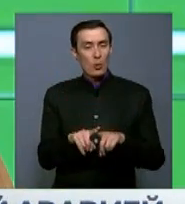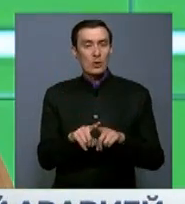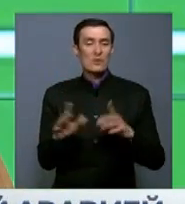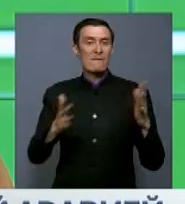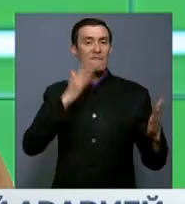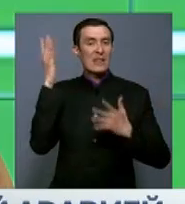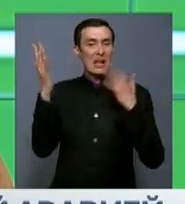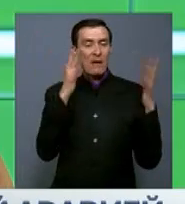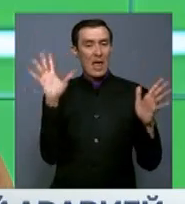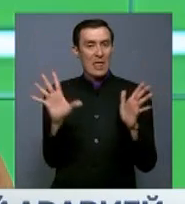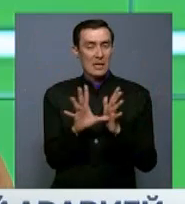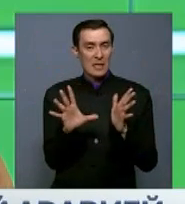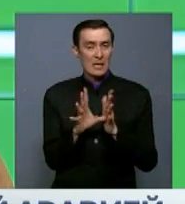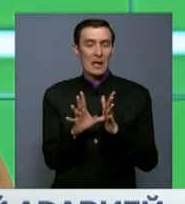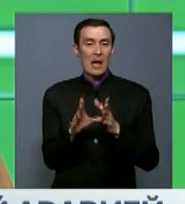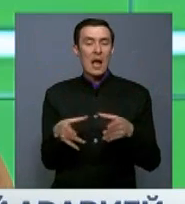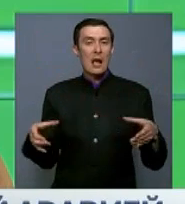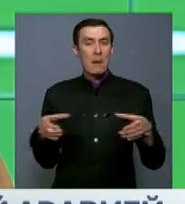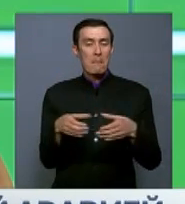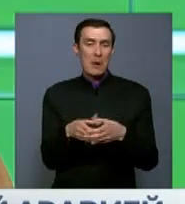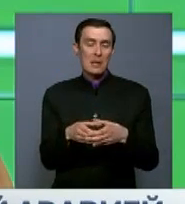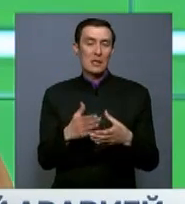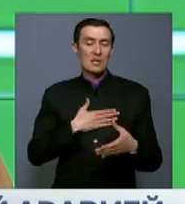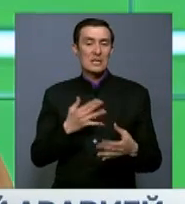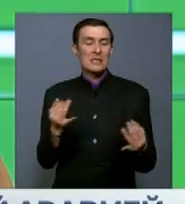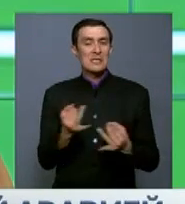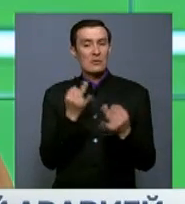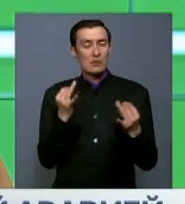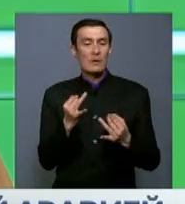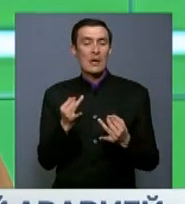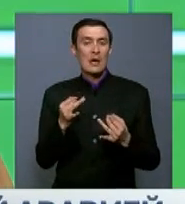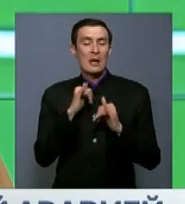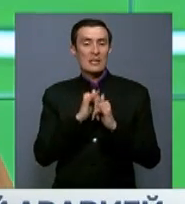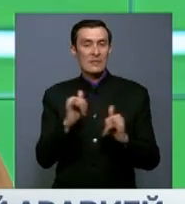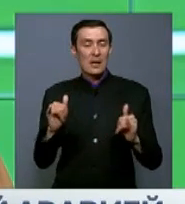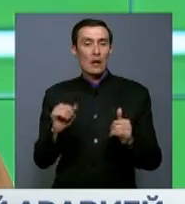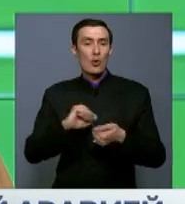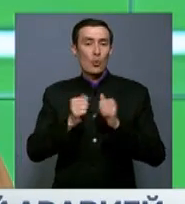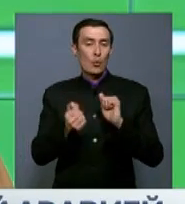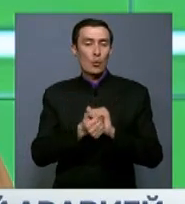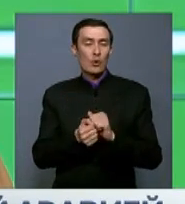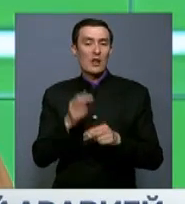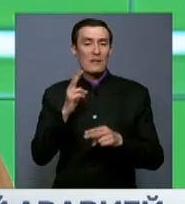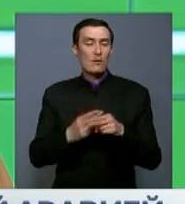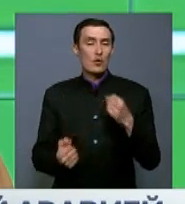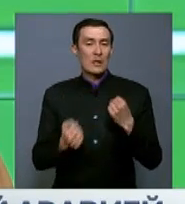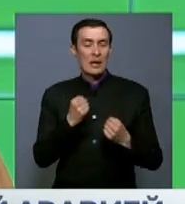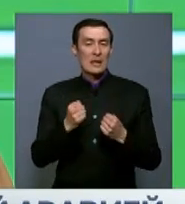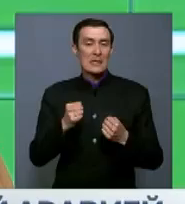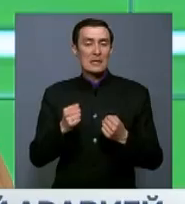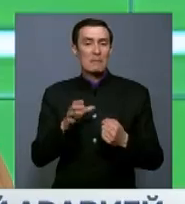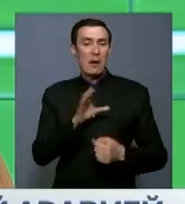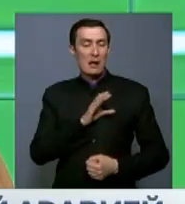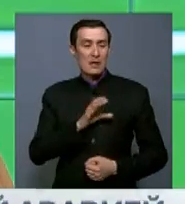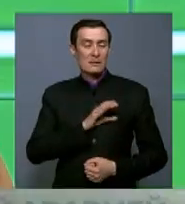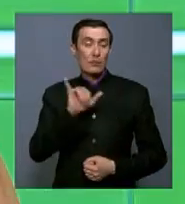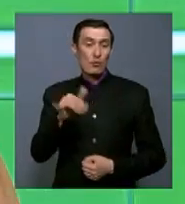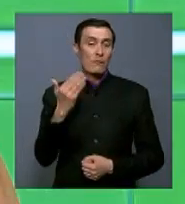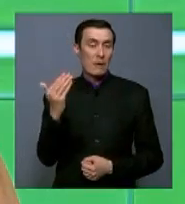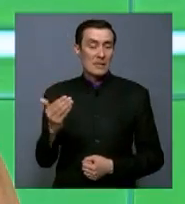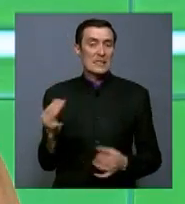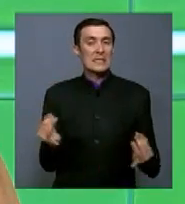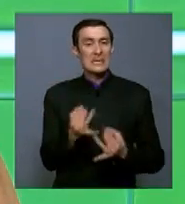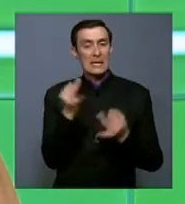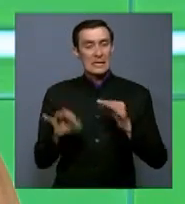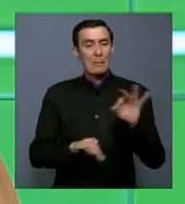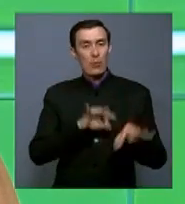ветровой энергетикой. Компания «Маадэн» заинтересована в развитии минералогии и горнорудных твердых ископаемых в вашей стране. Также нам интересны